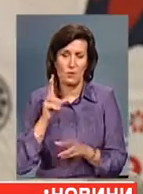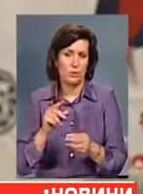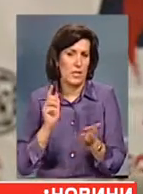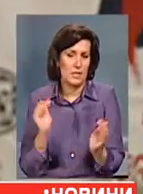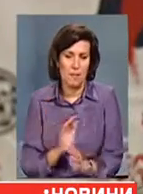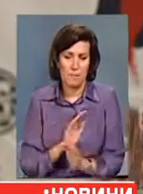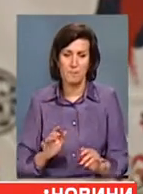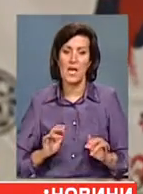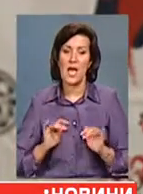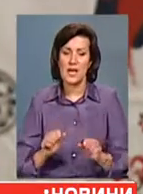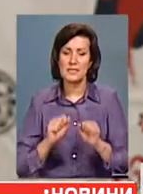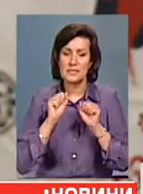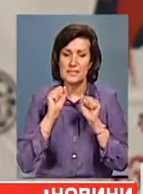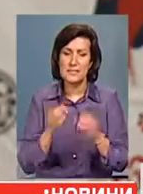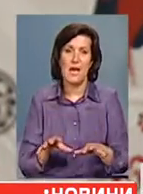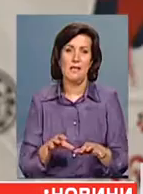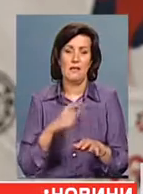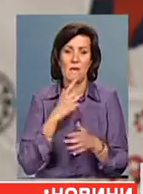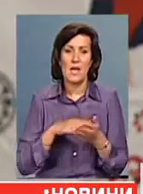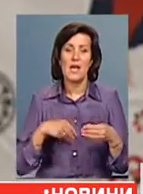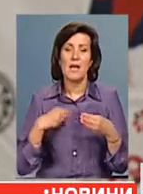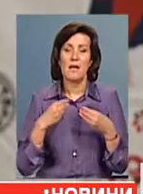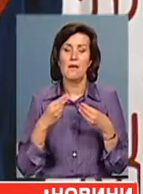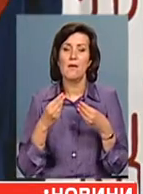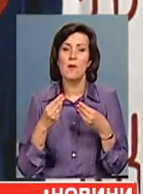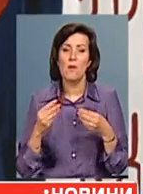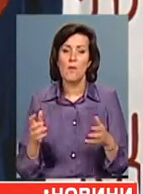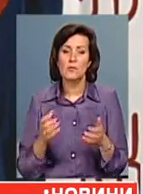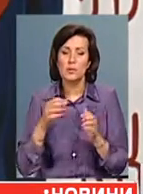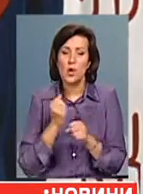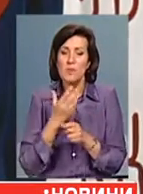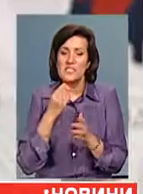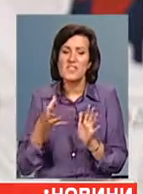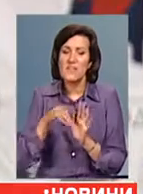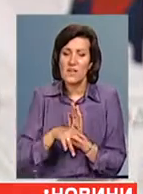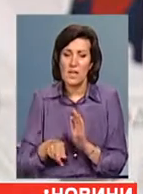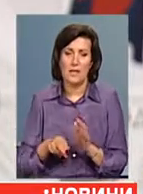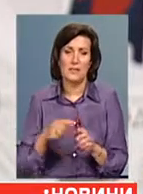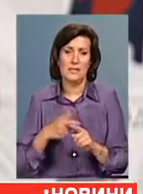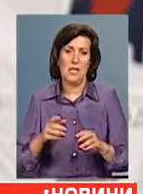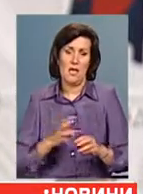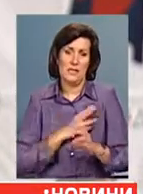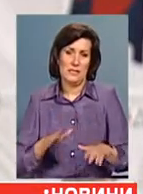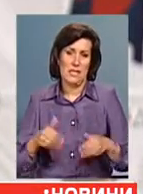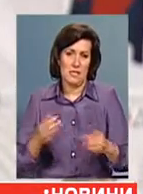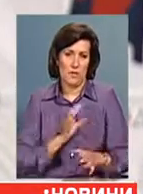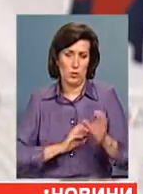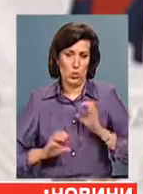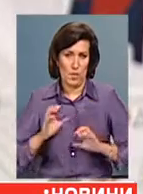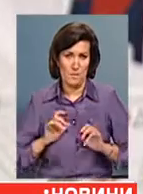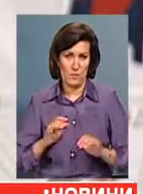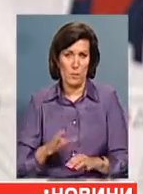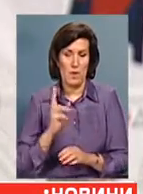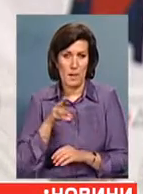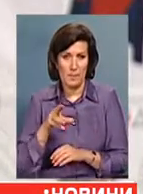Власне, акція «Здай блат, зроби свій вклад» – це ініціатива трьох студенток КПІ. Більшість донорів вважає, що це дуже довга така процедура. Насправді